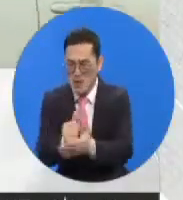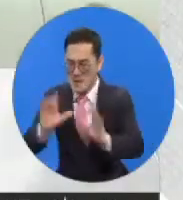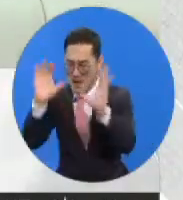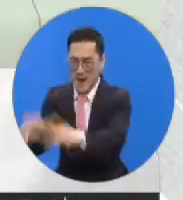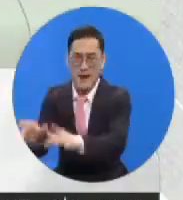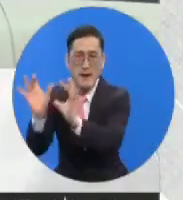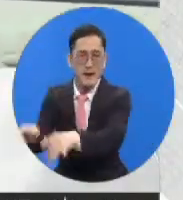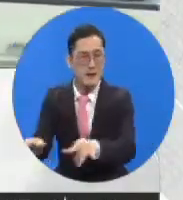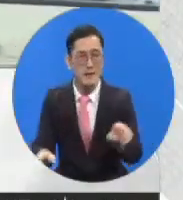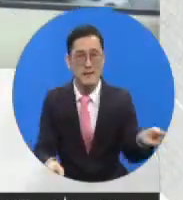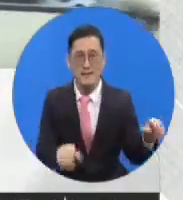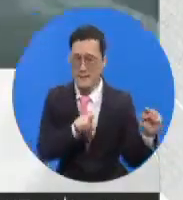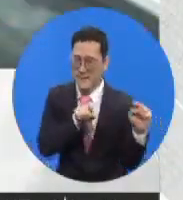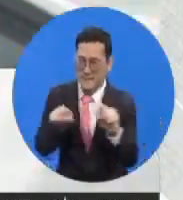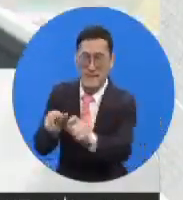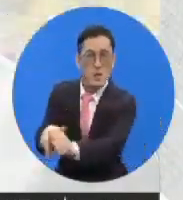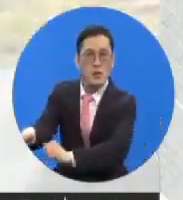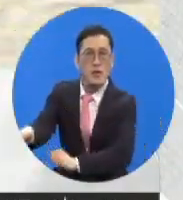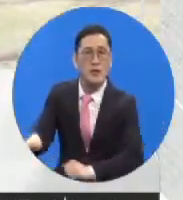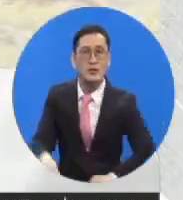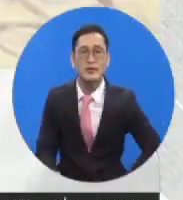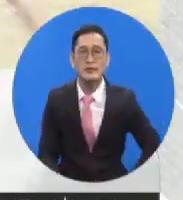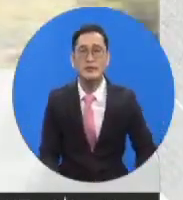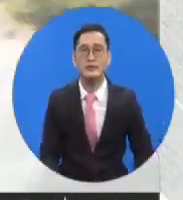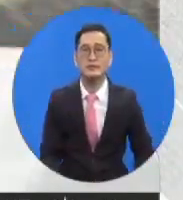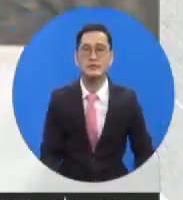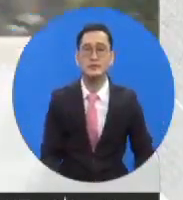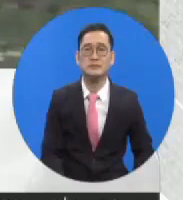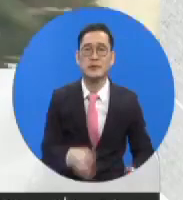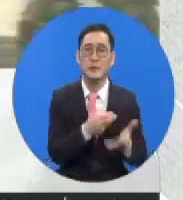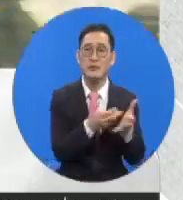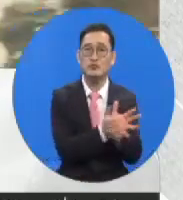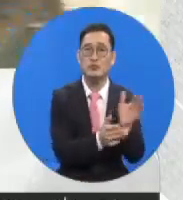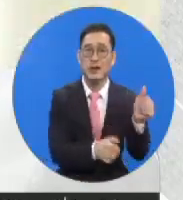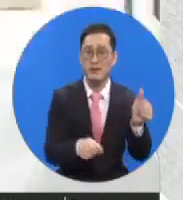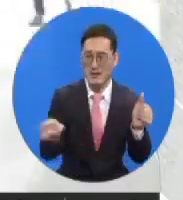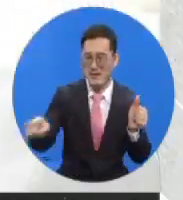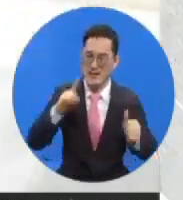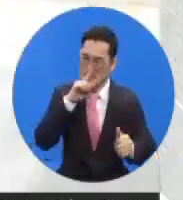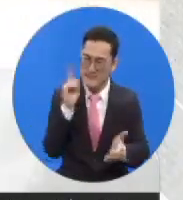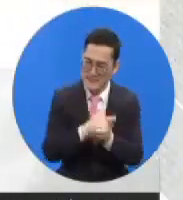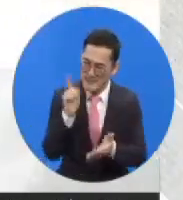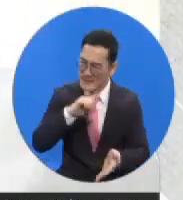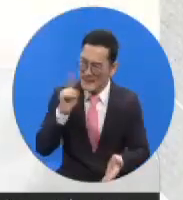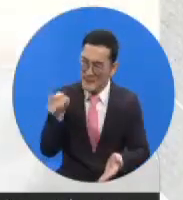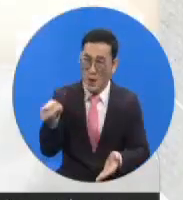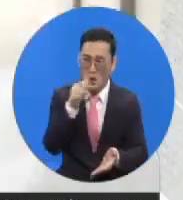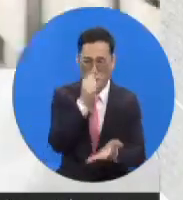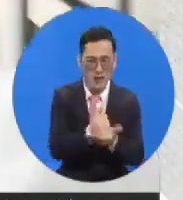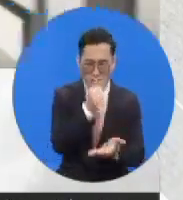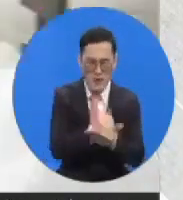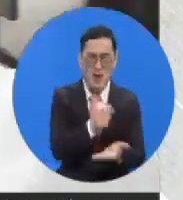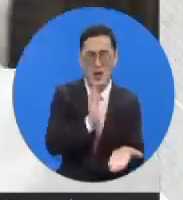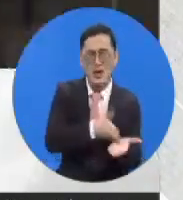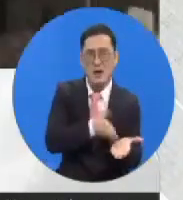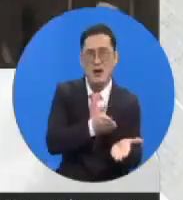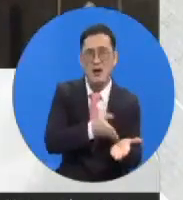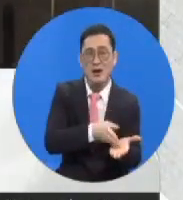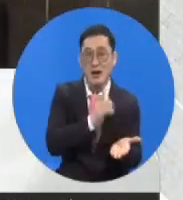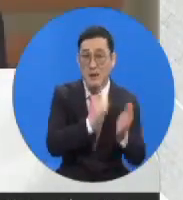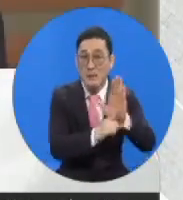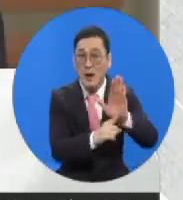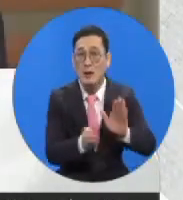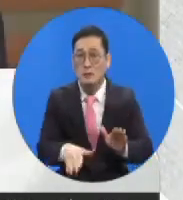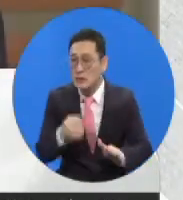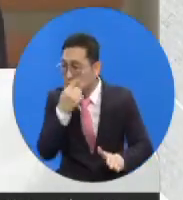했음에도 추 장관이 과거 국회에 나와서 한동훈 검사장 등에 대한 얘기를 하게 됐을 때 일단 발언을 한번 쭉 지켜보십시오. 근데 거기서 뭐가 나온 게